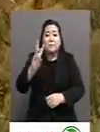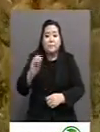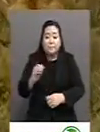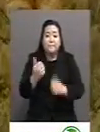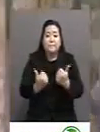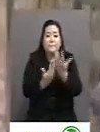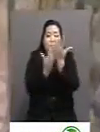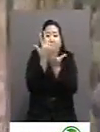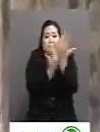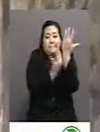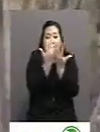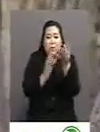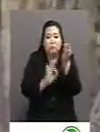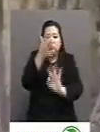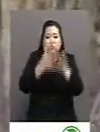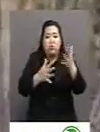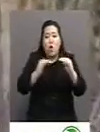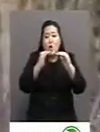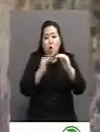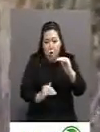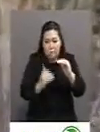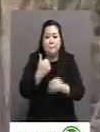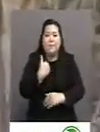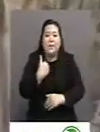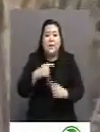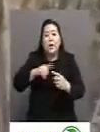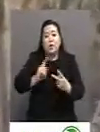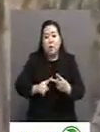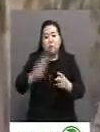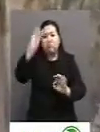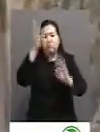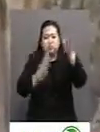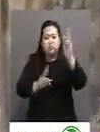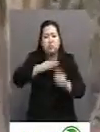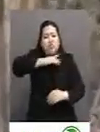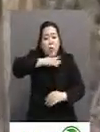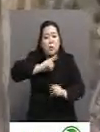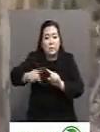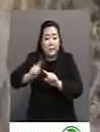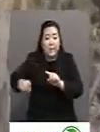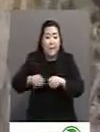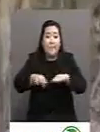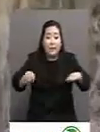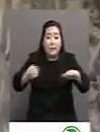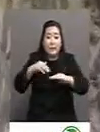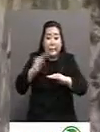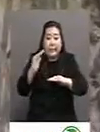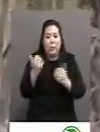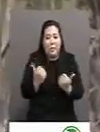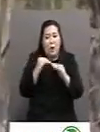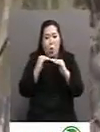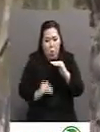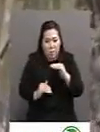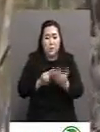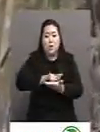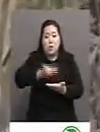อดจุดความร้อนค่ะในปีนี้ลดลงมากกว่าปีที่ผ่านมาแล้วก็ยอดวันที่มีค่าปริมาณฝุ่นละอองเกินค่ามาตรฐานก็ลดลงเที่ยวบินถูกย